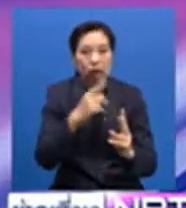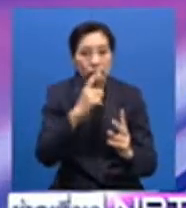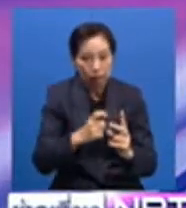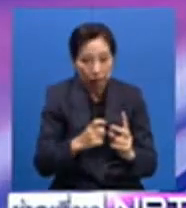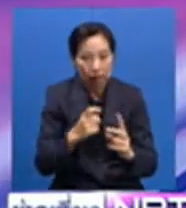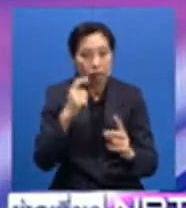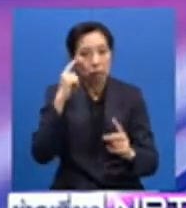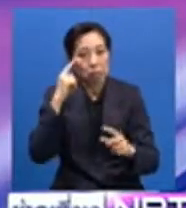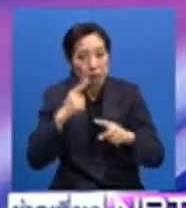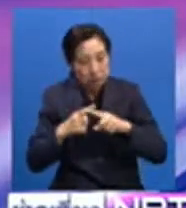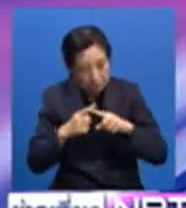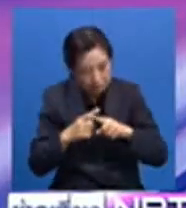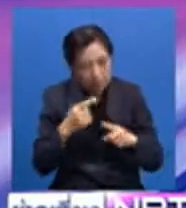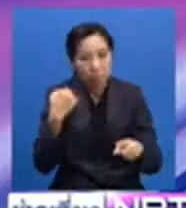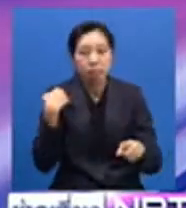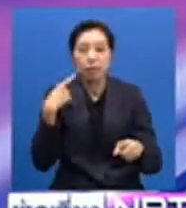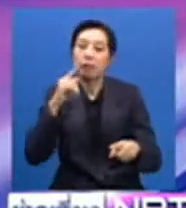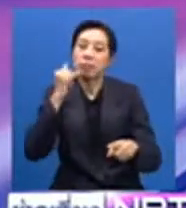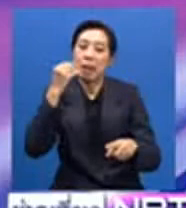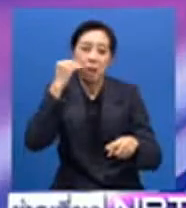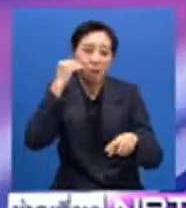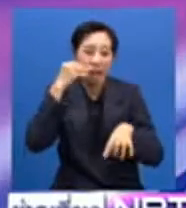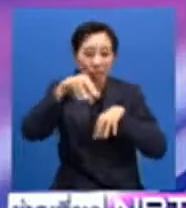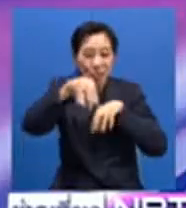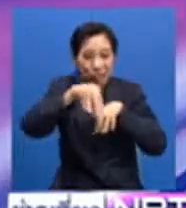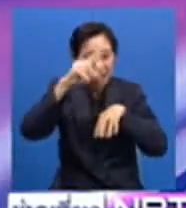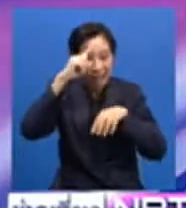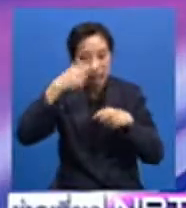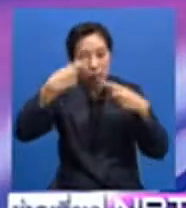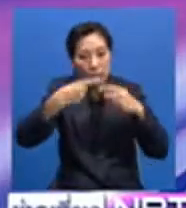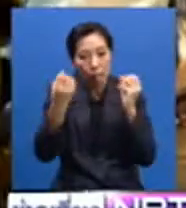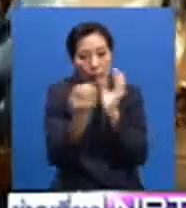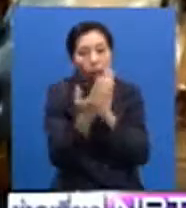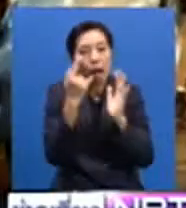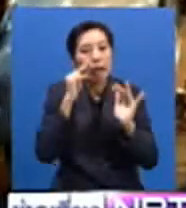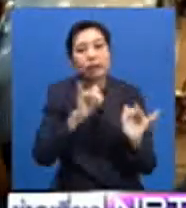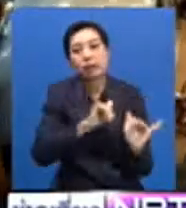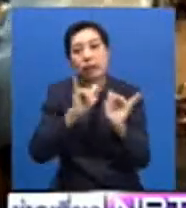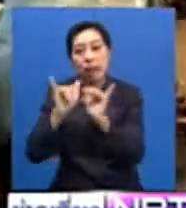คาดมาจากเหตุทะเลาะกับเพื่อนบ้านจนต้องย้ายบ้านหนี